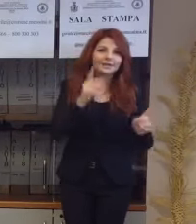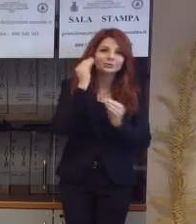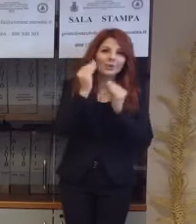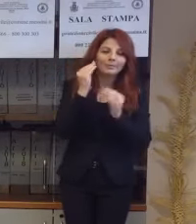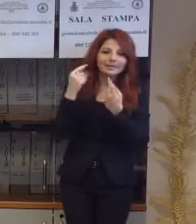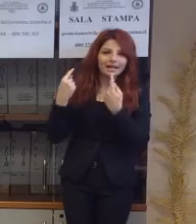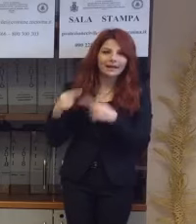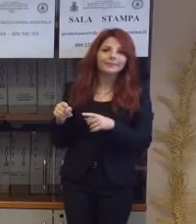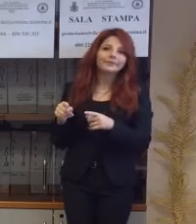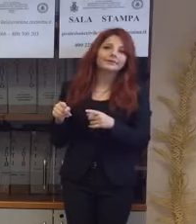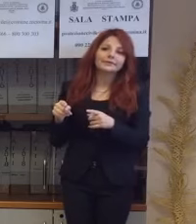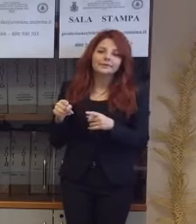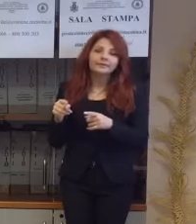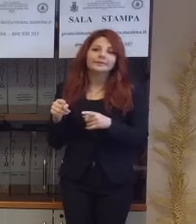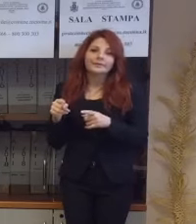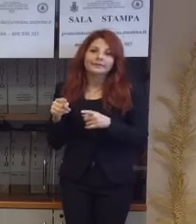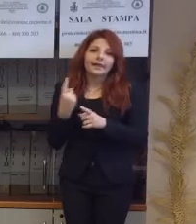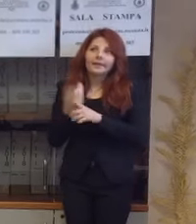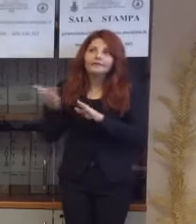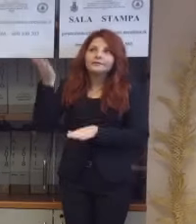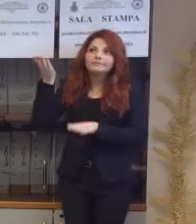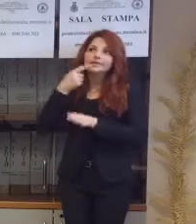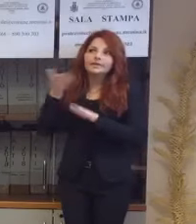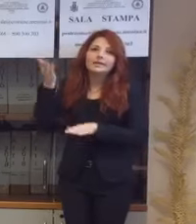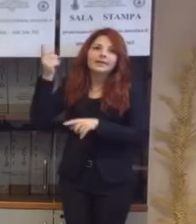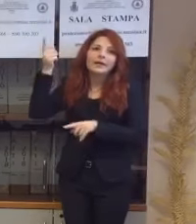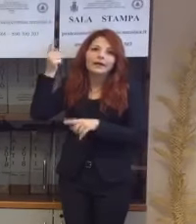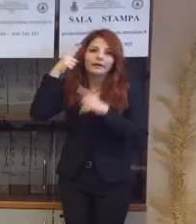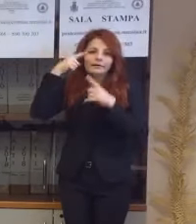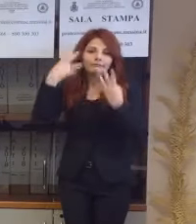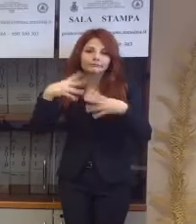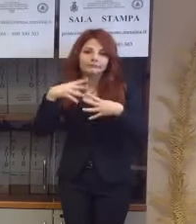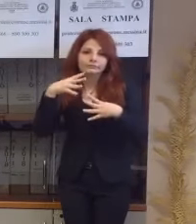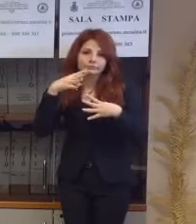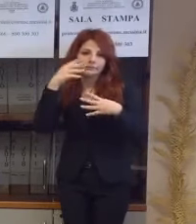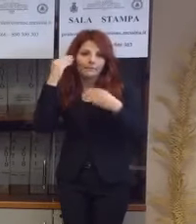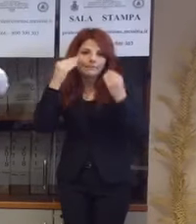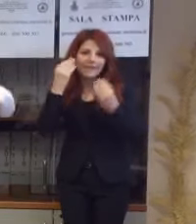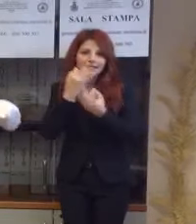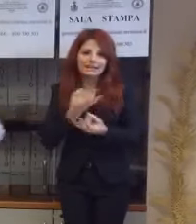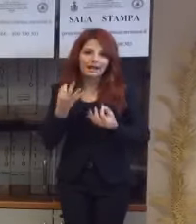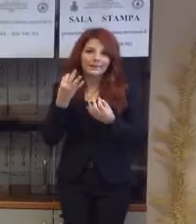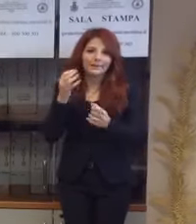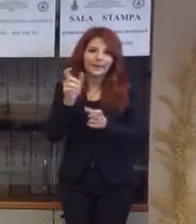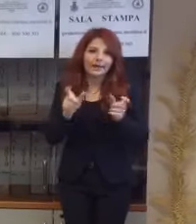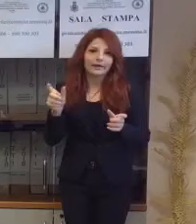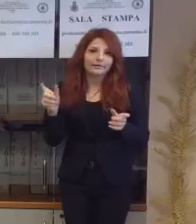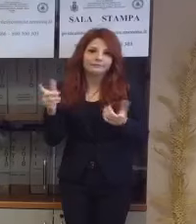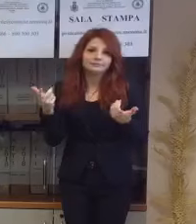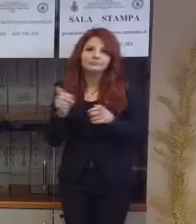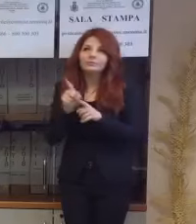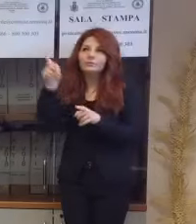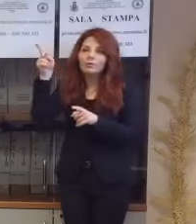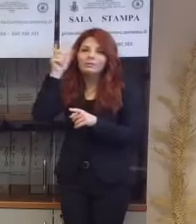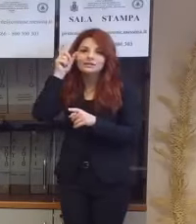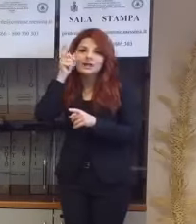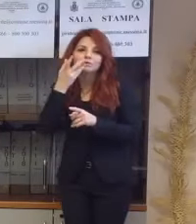teste, perché forse c'è il gioco delle tre carte, si dice tecnicamente. Da un lato ti do i soldi, i famosi